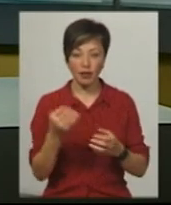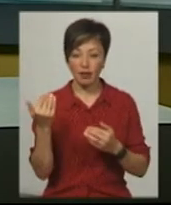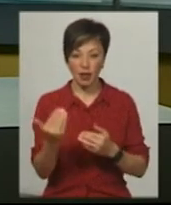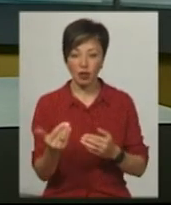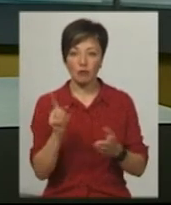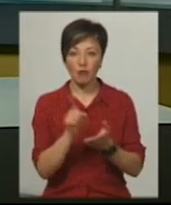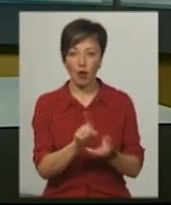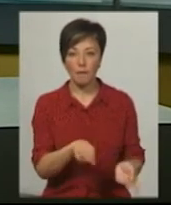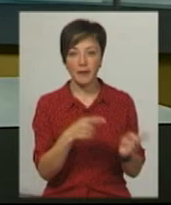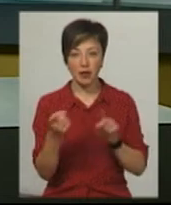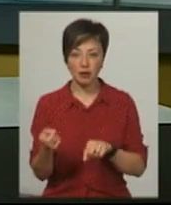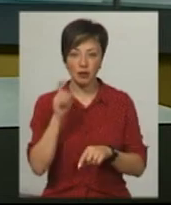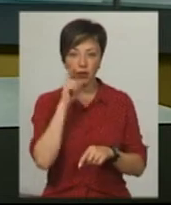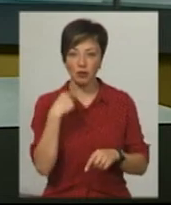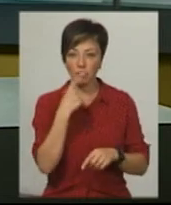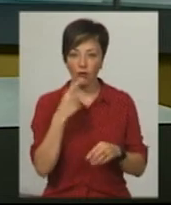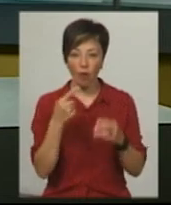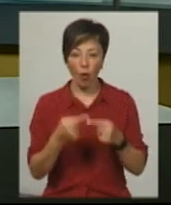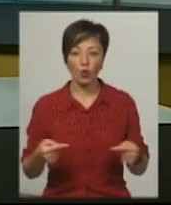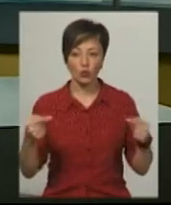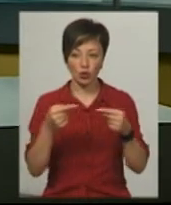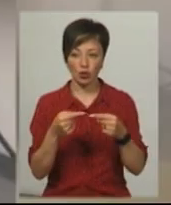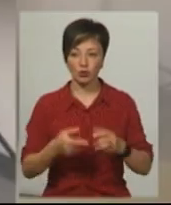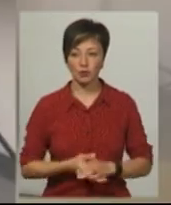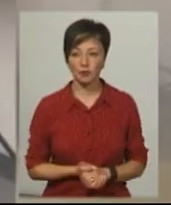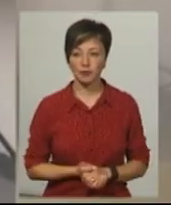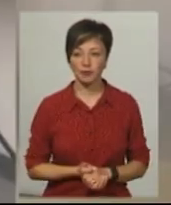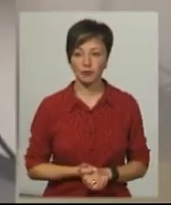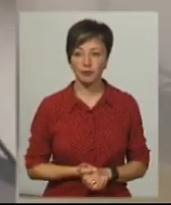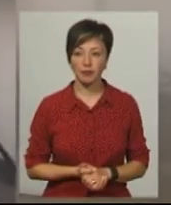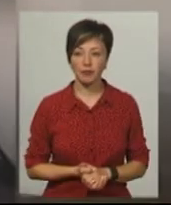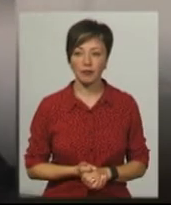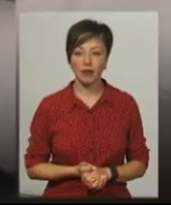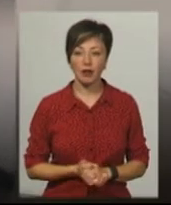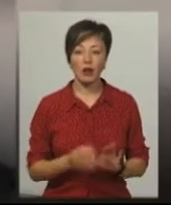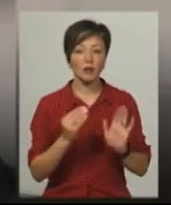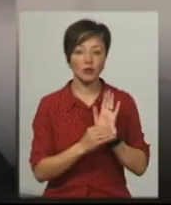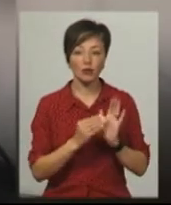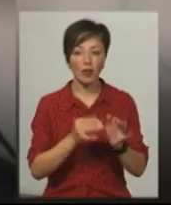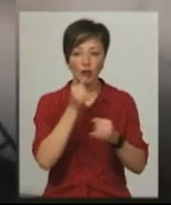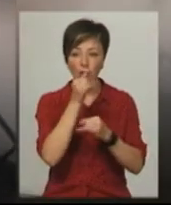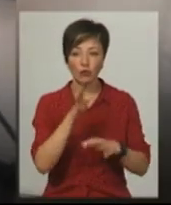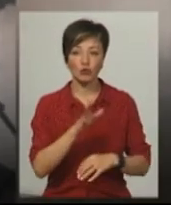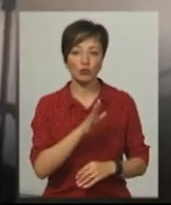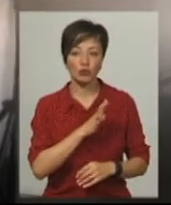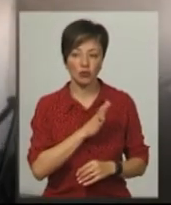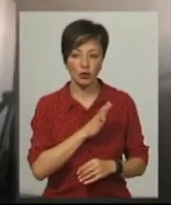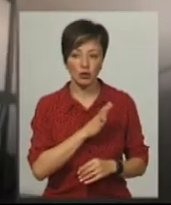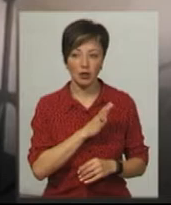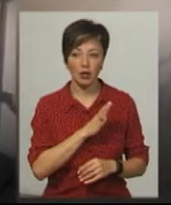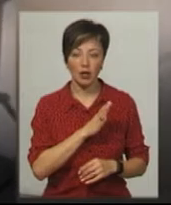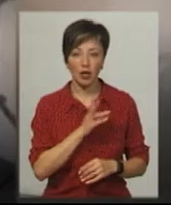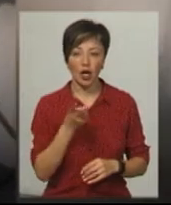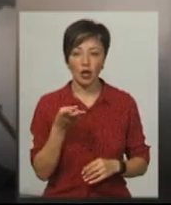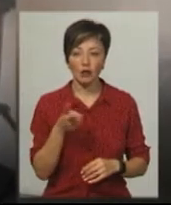належать, мають перейти на українську мову одночасно. Мова йдеться про те, що не може бути